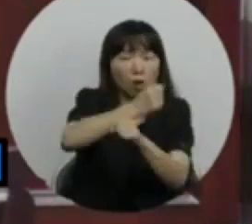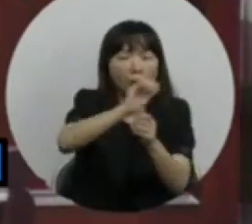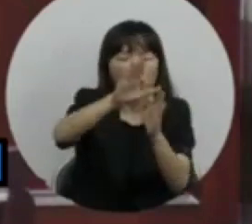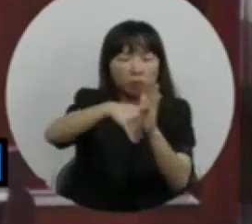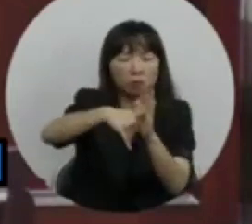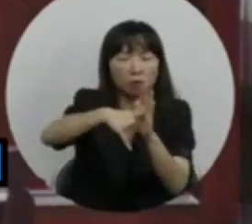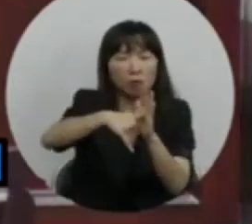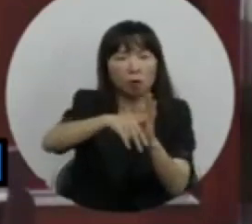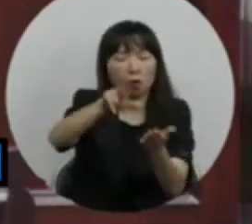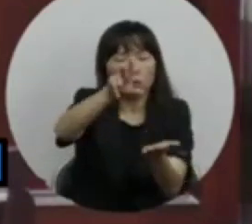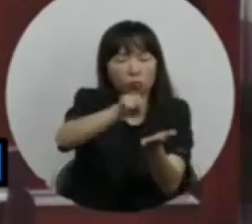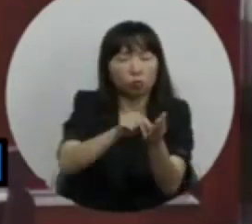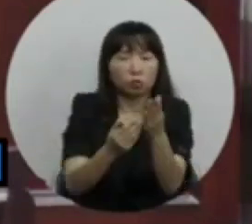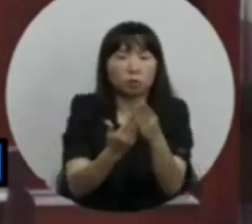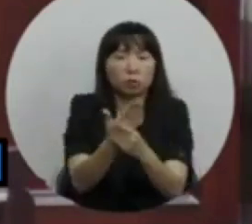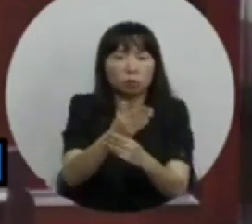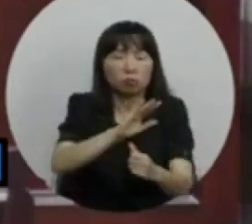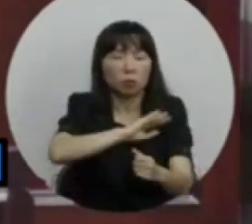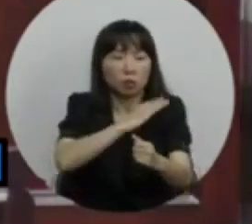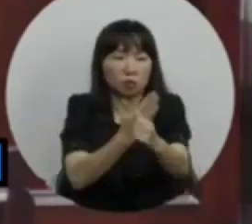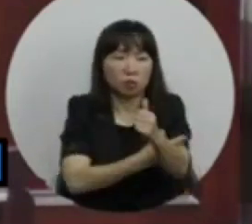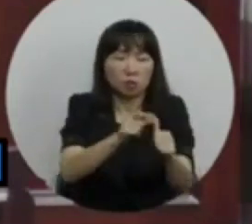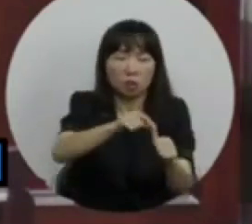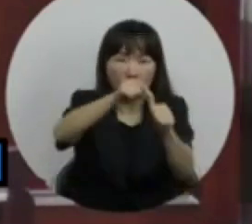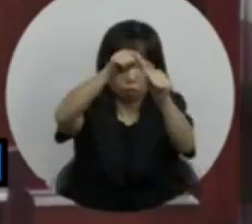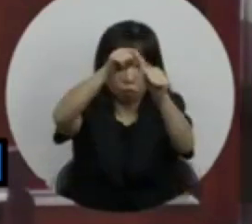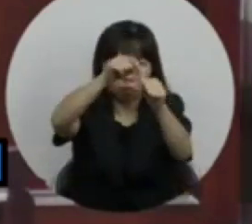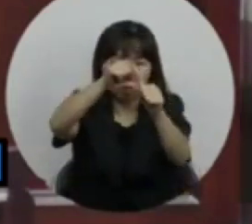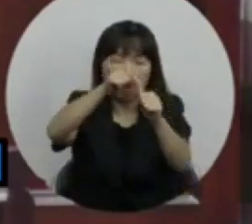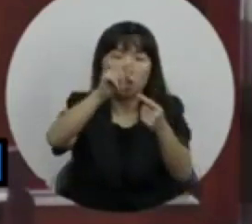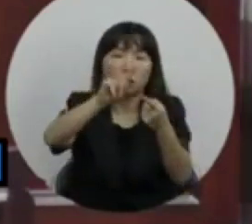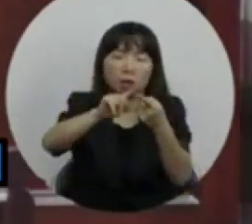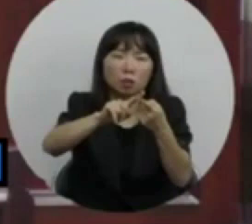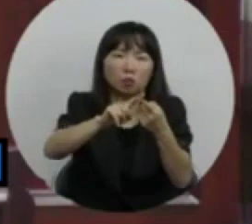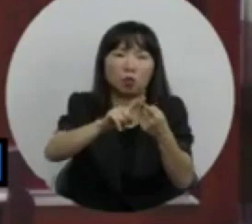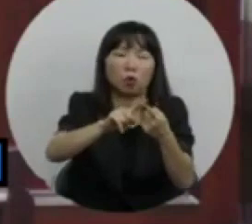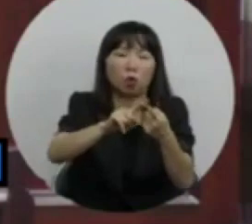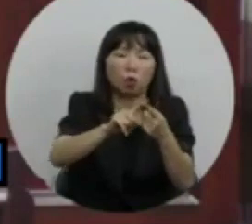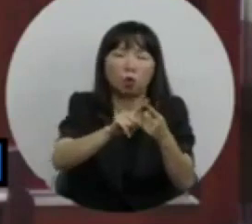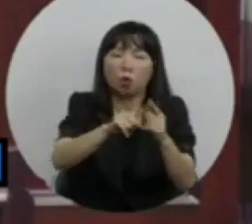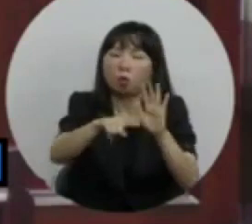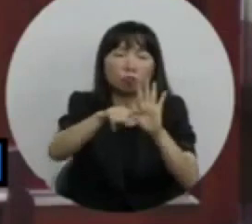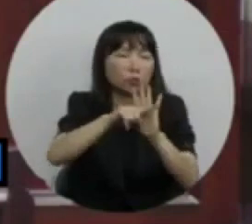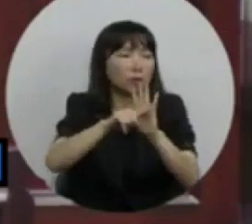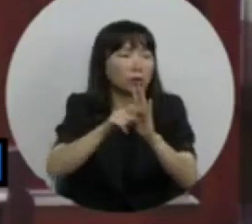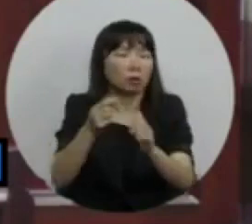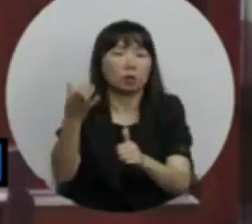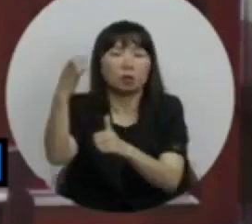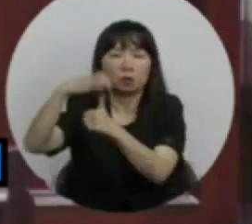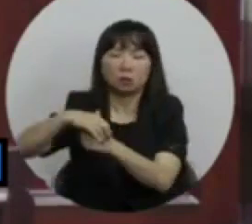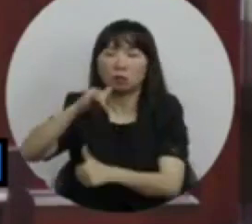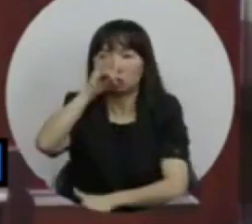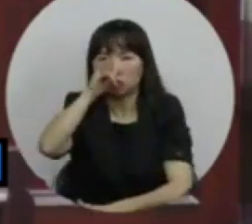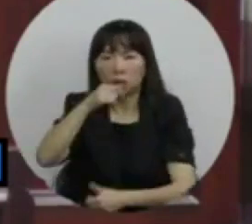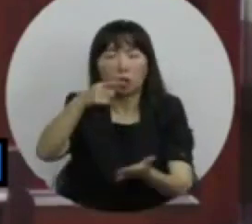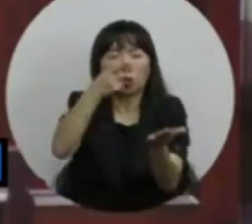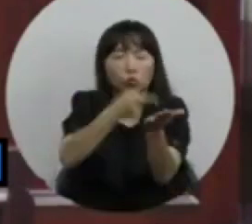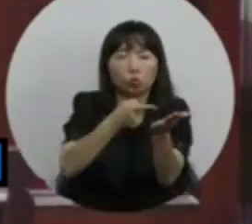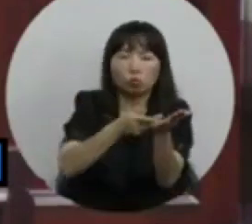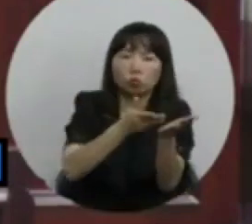문제점을 인사권이 독립된 의회에 부당하게 책임을 전가하고 있다. 또 총무과,